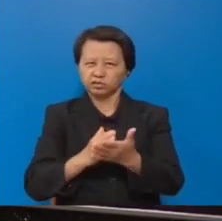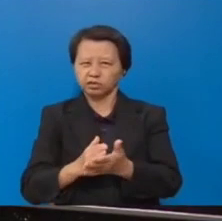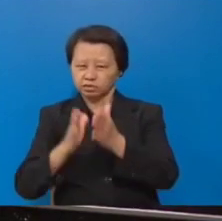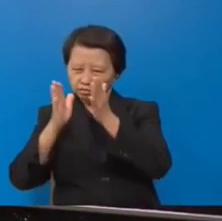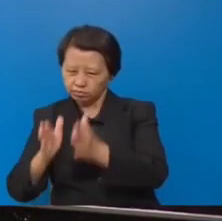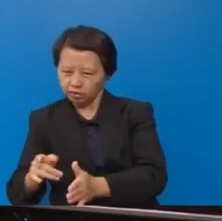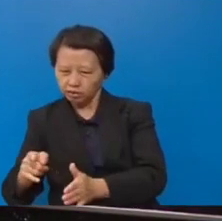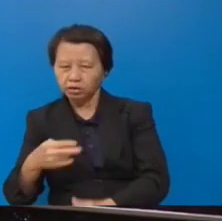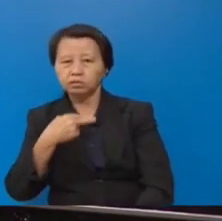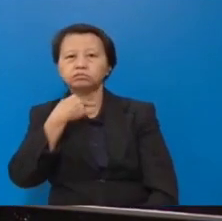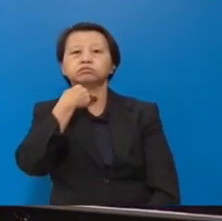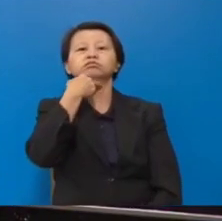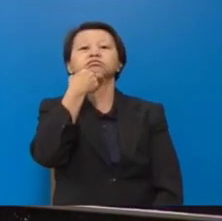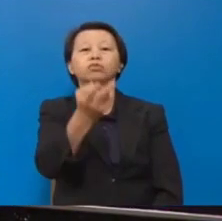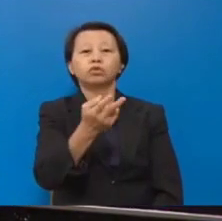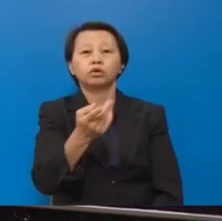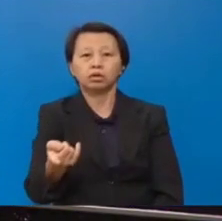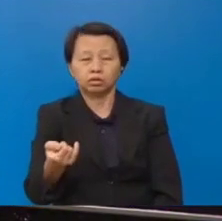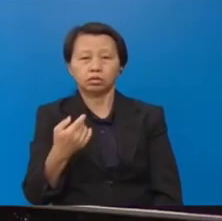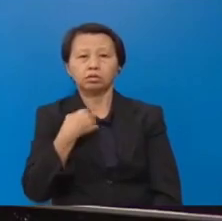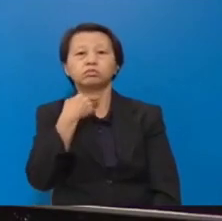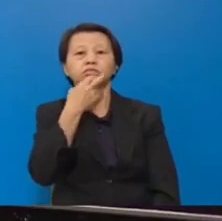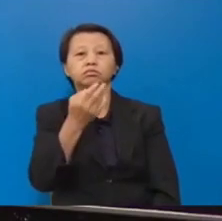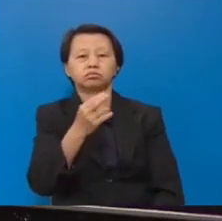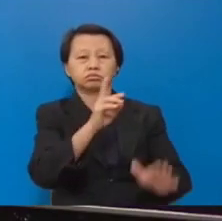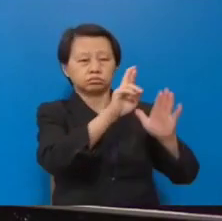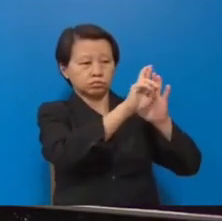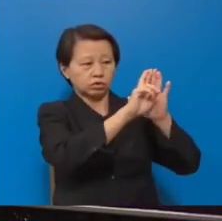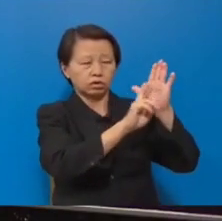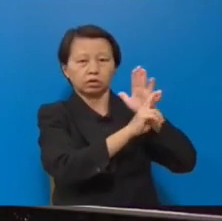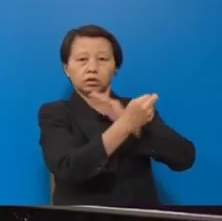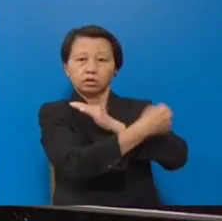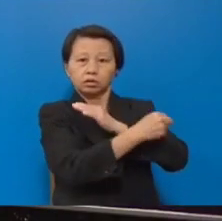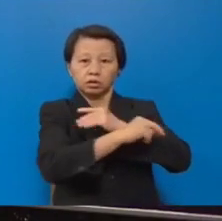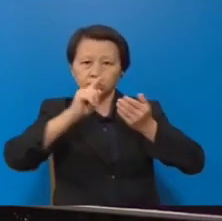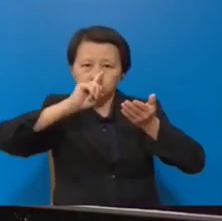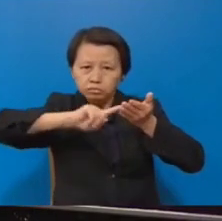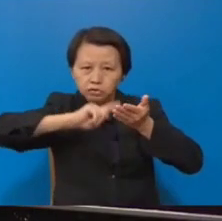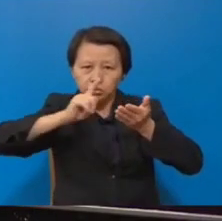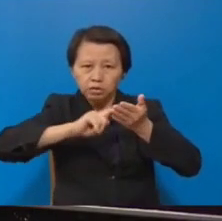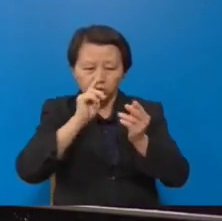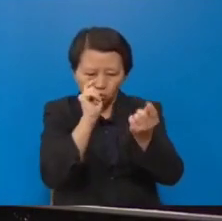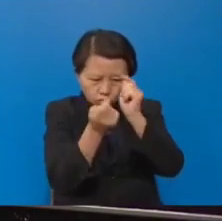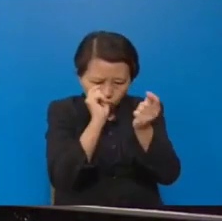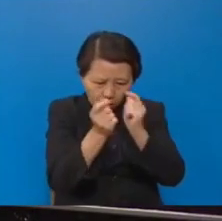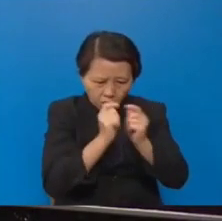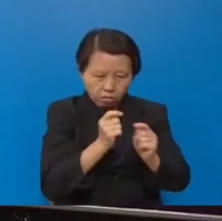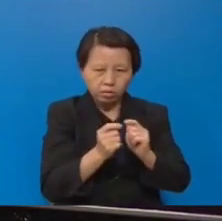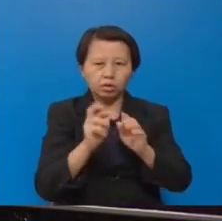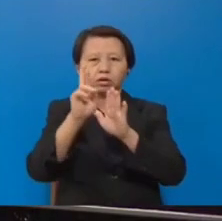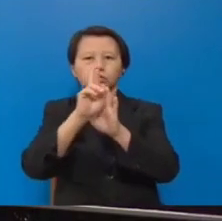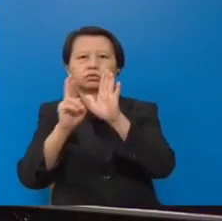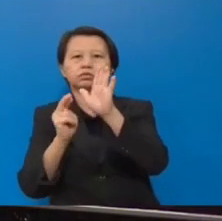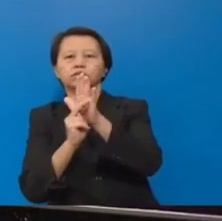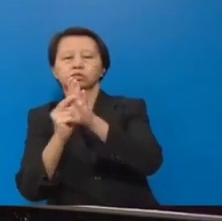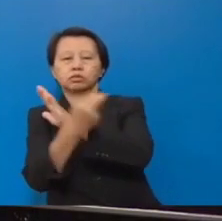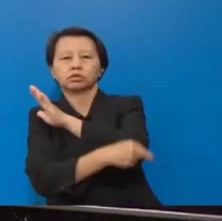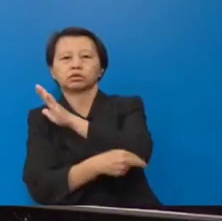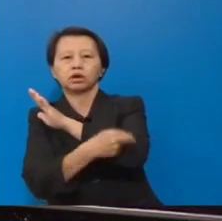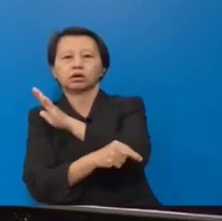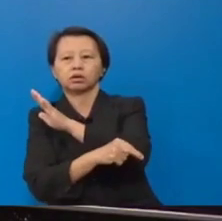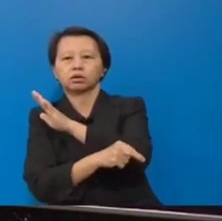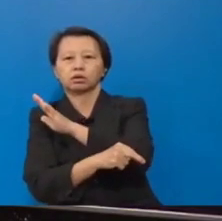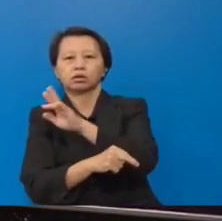yang telah menyuarakan agar rukun negara di Sema dan diubah kepada rukun